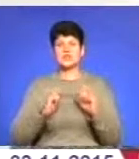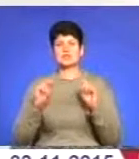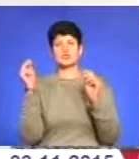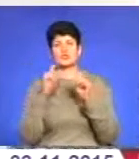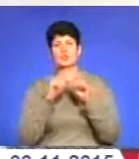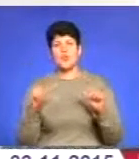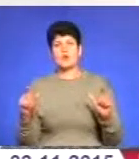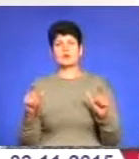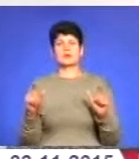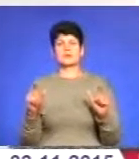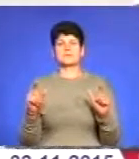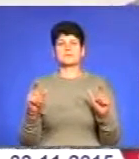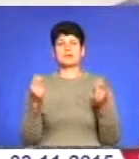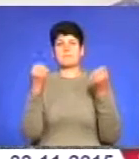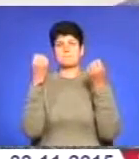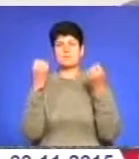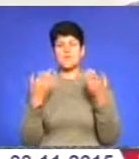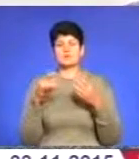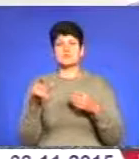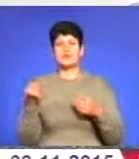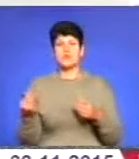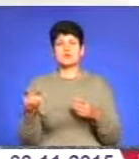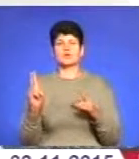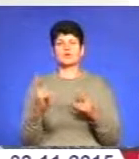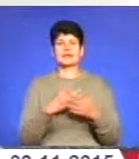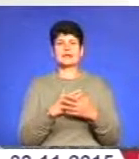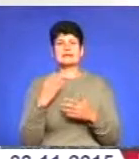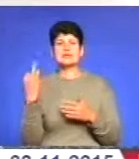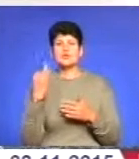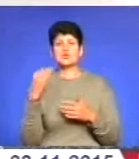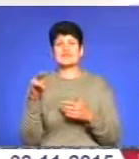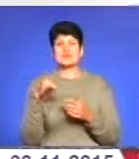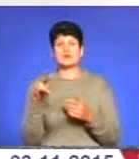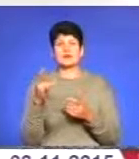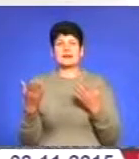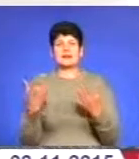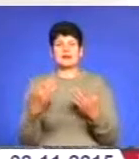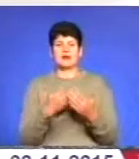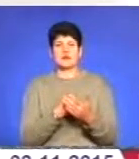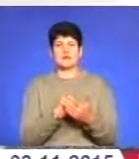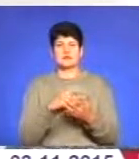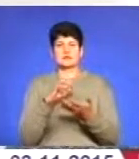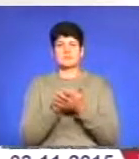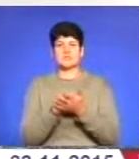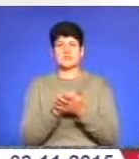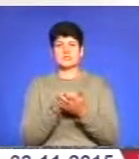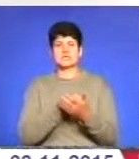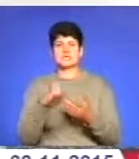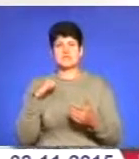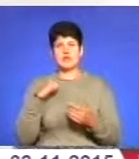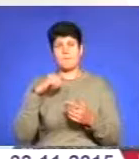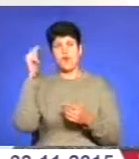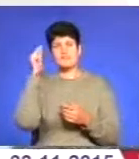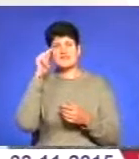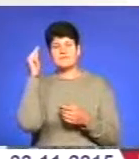школьники, просто люди, які інтересуються літературою або хочуть займатися самообразованням,